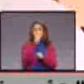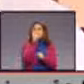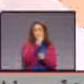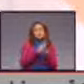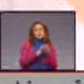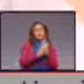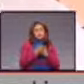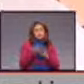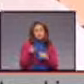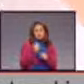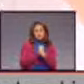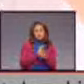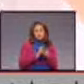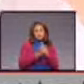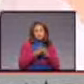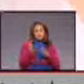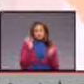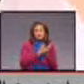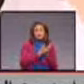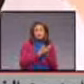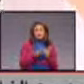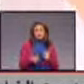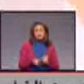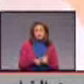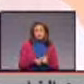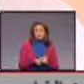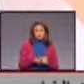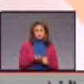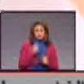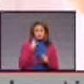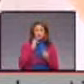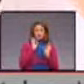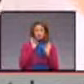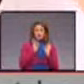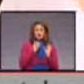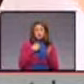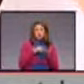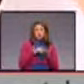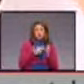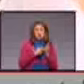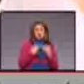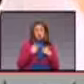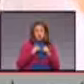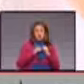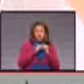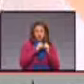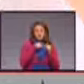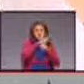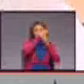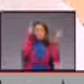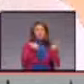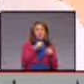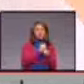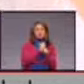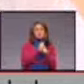حتى لو رحتي في اي حته مش مش هيب لكي لازم كورسات و لازم حاجه تانيه فشغل في المحلات